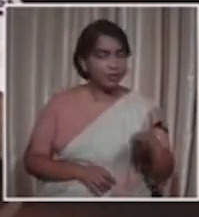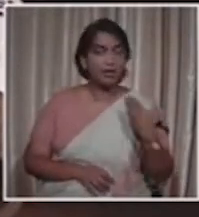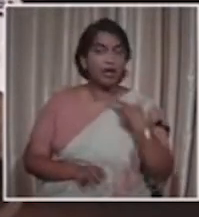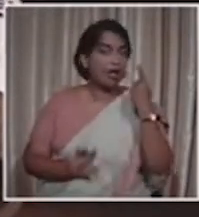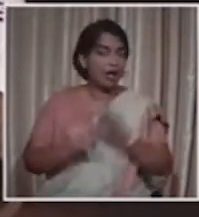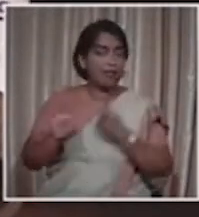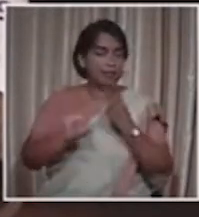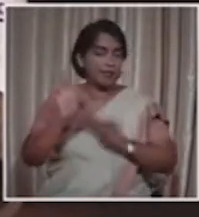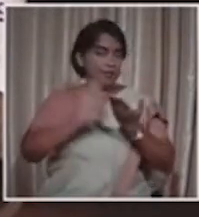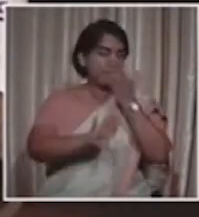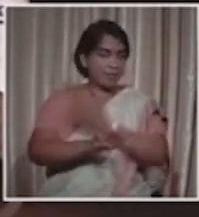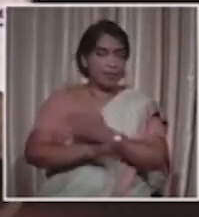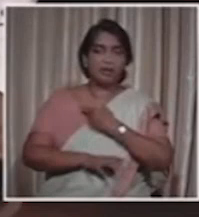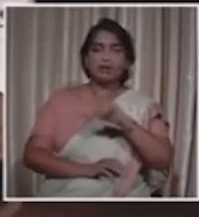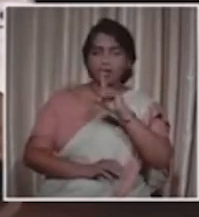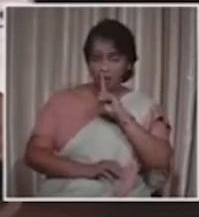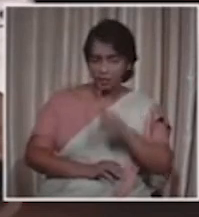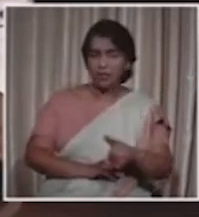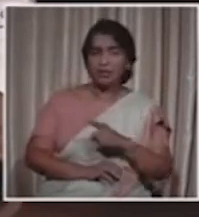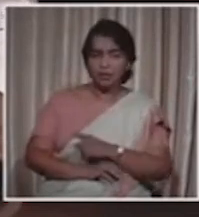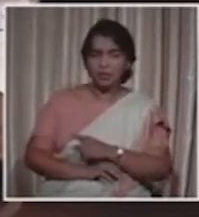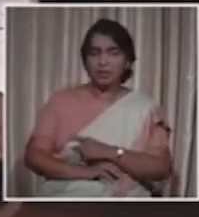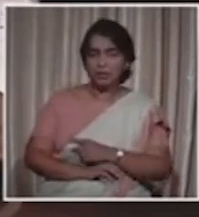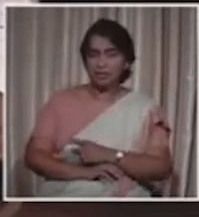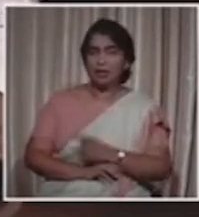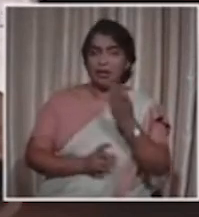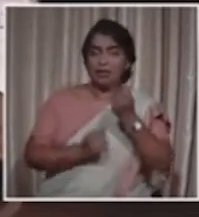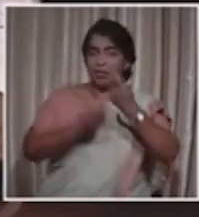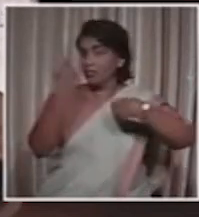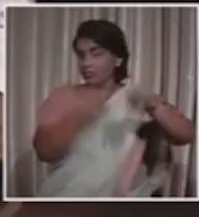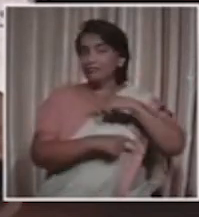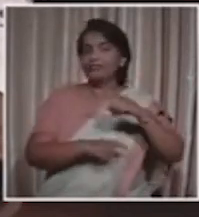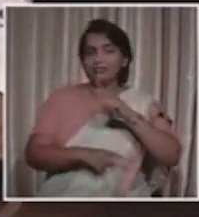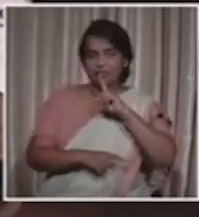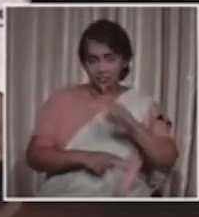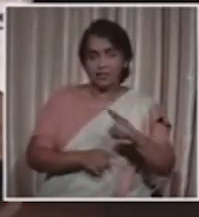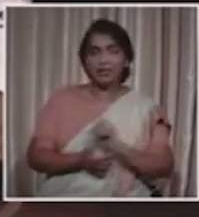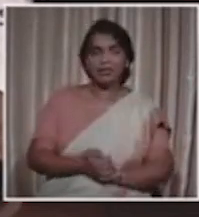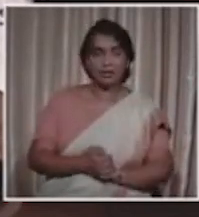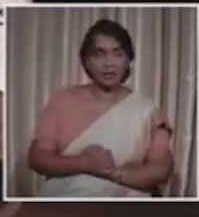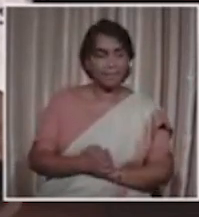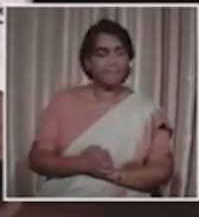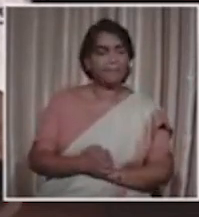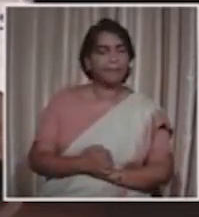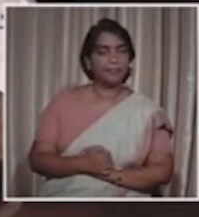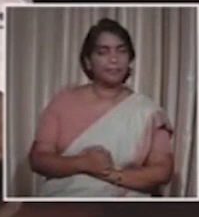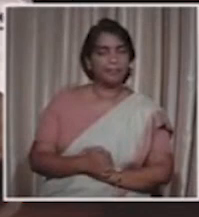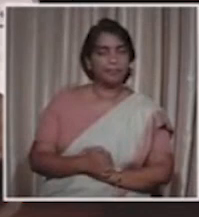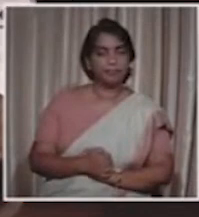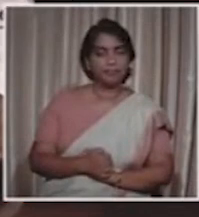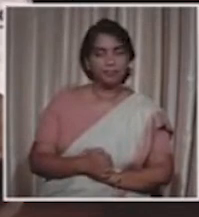අවුරුදු කිහිපයකට පෙර කිව්වා ඩෙට් ස්ටෑන්ඩ් ස්ටිල් එකකට යන්න ඩෙට් මොරටෝරියම් එකකට යන්න